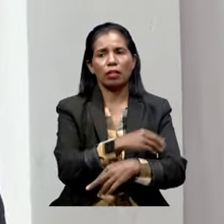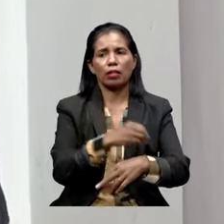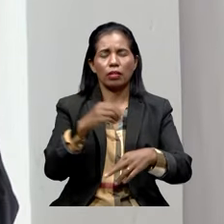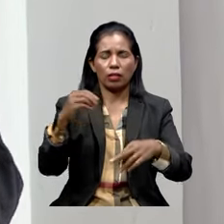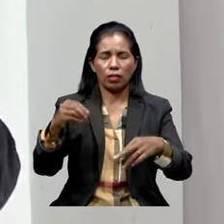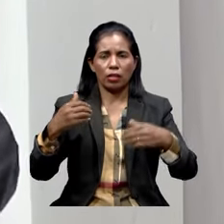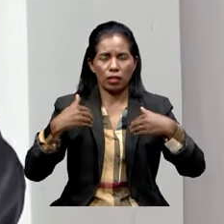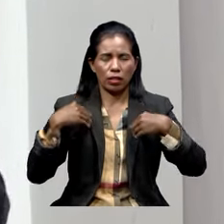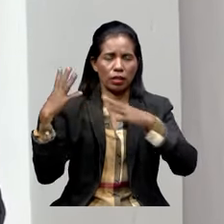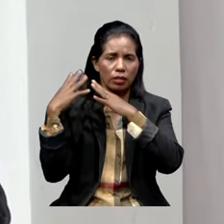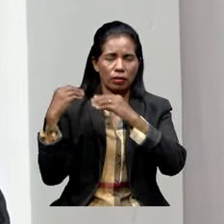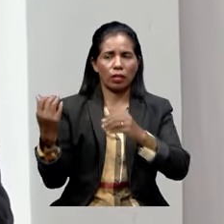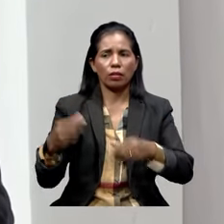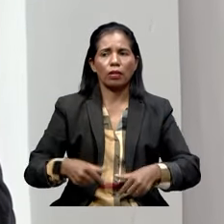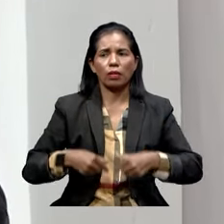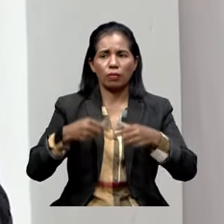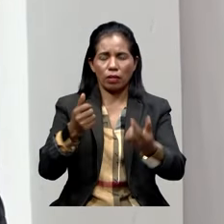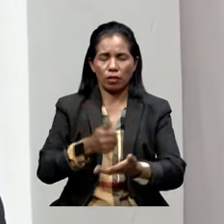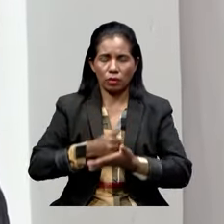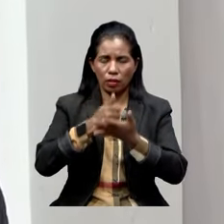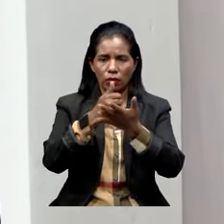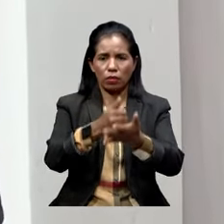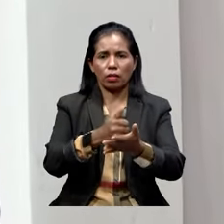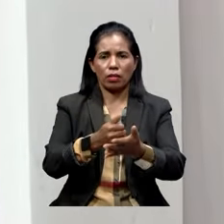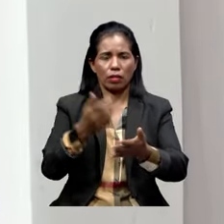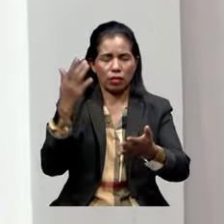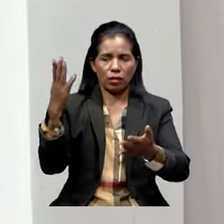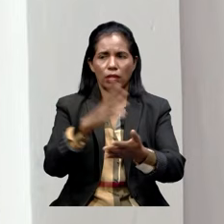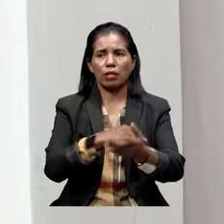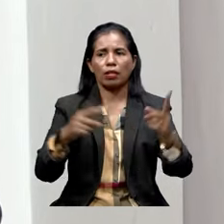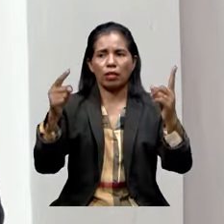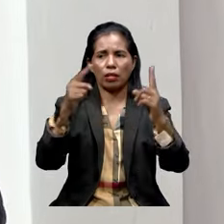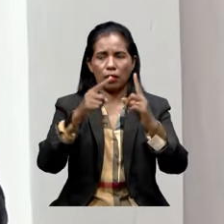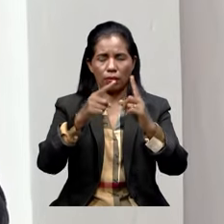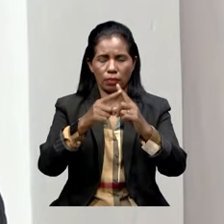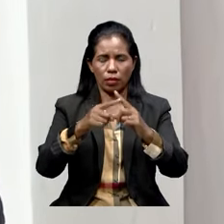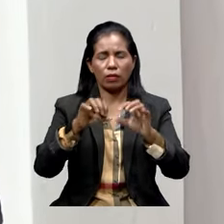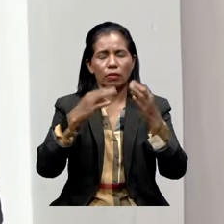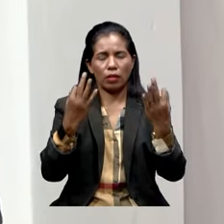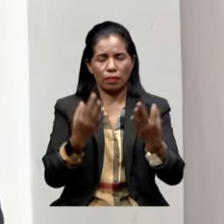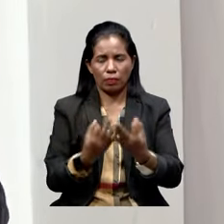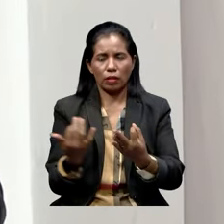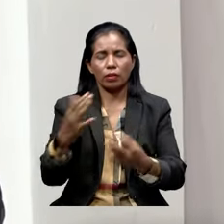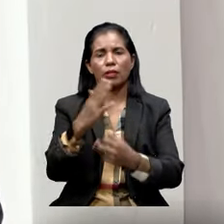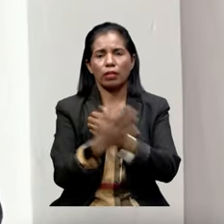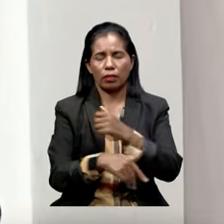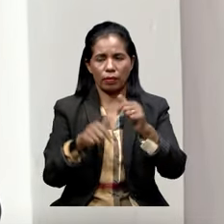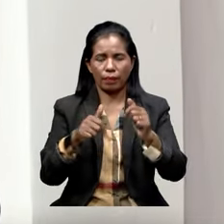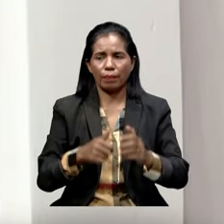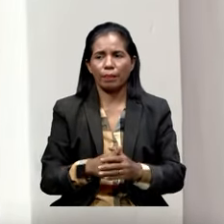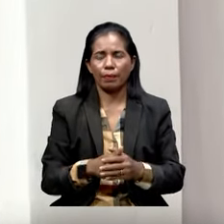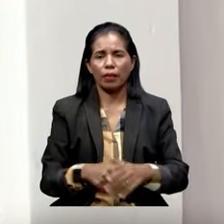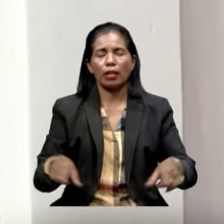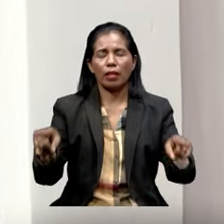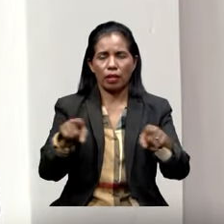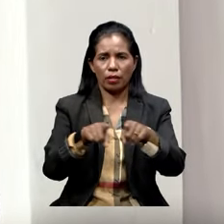juga memberikan the standard of living kepada keluarga mereka atau family mereka. Ini adalah